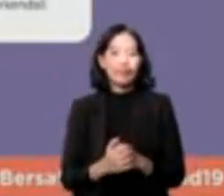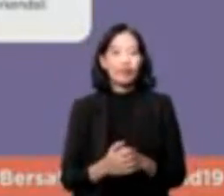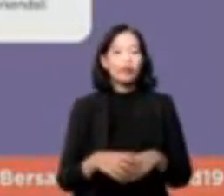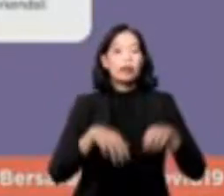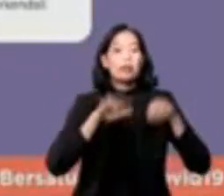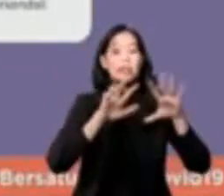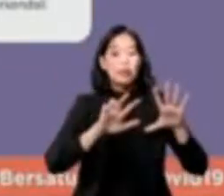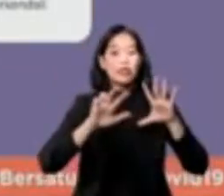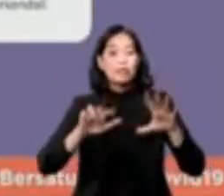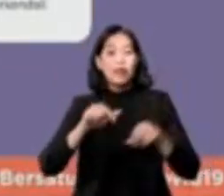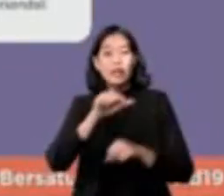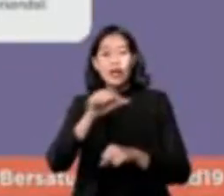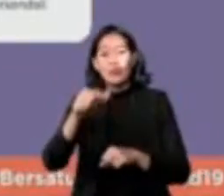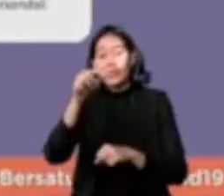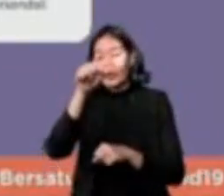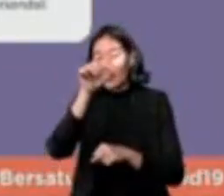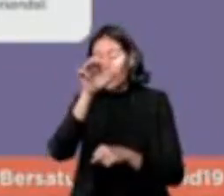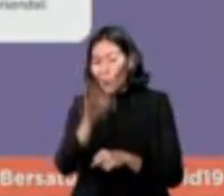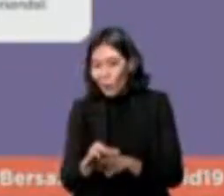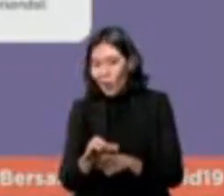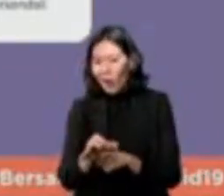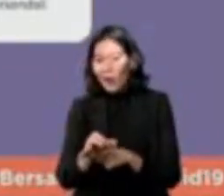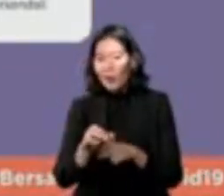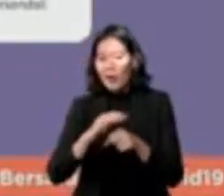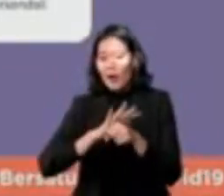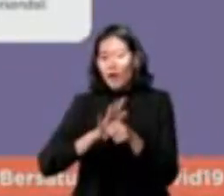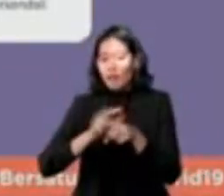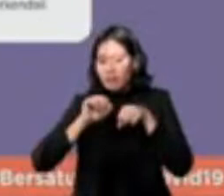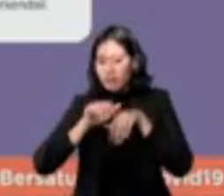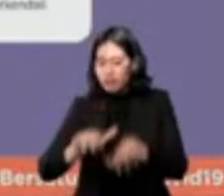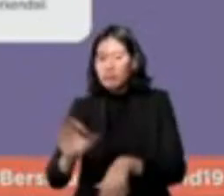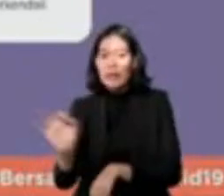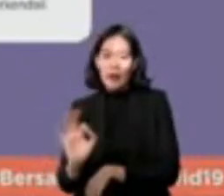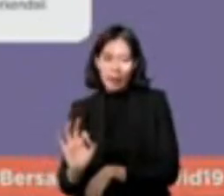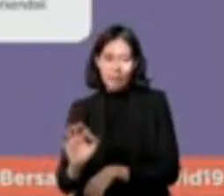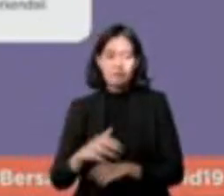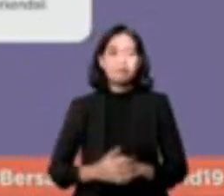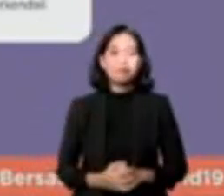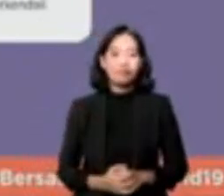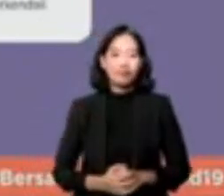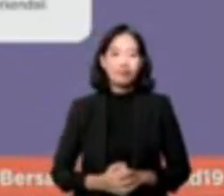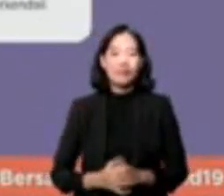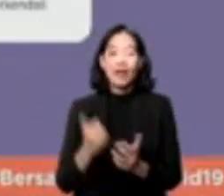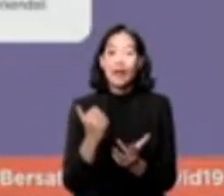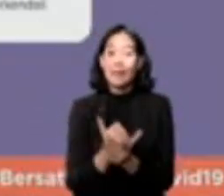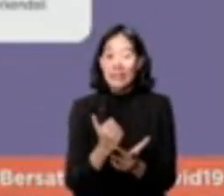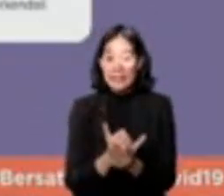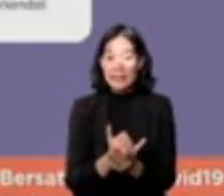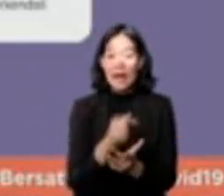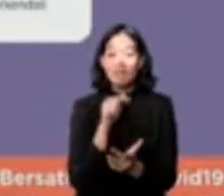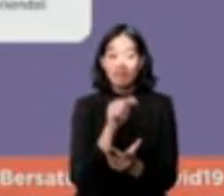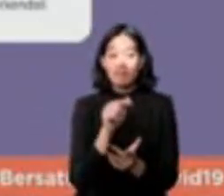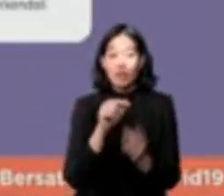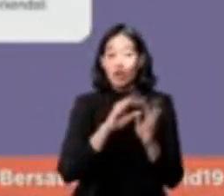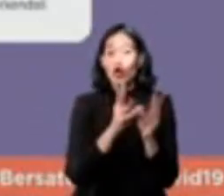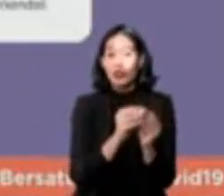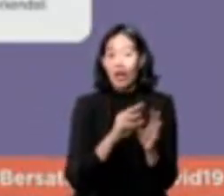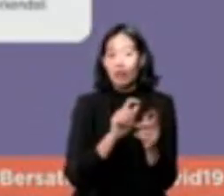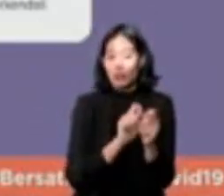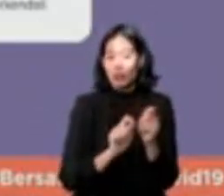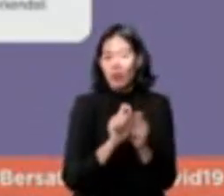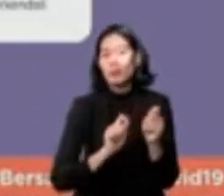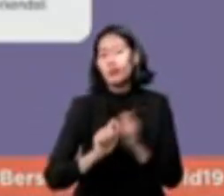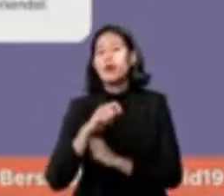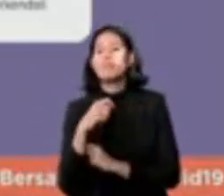serta ada 99 kabupaten kota tidak terdampak atau tidak ada kasus baru. Tentunya angka-angka ini